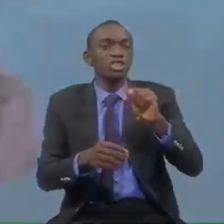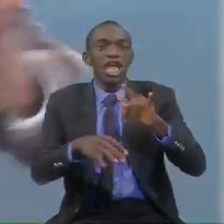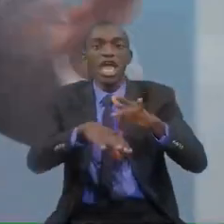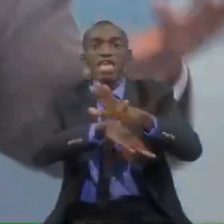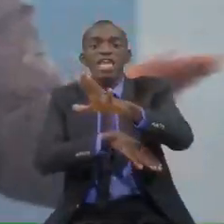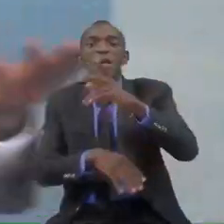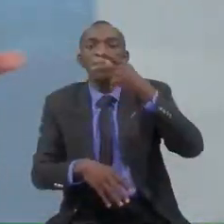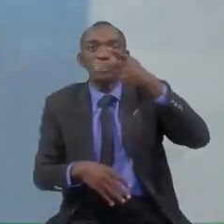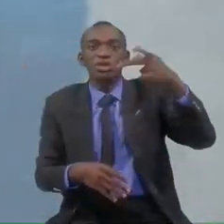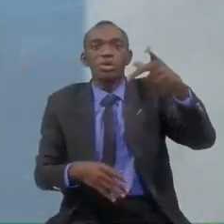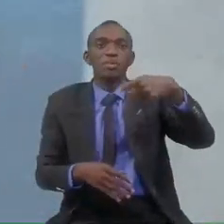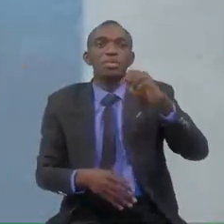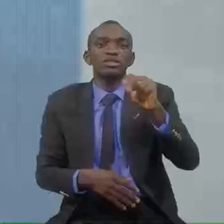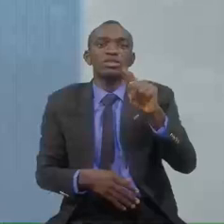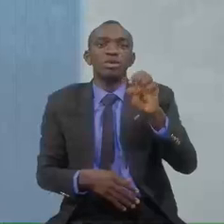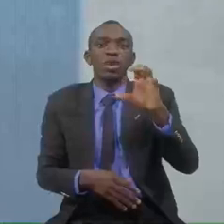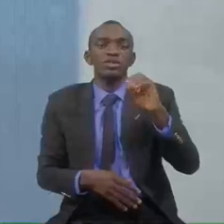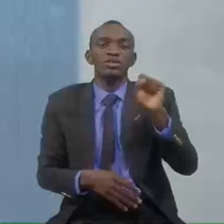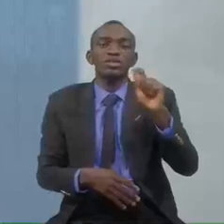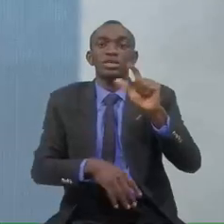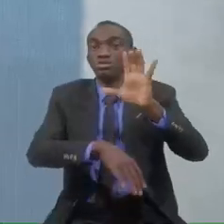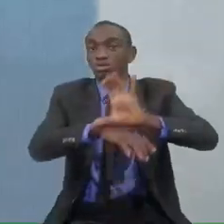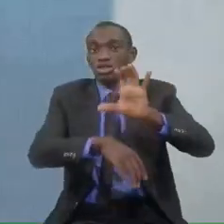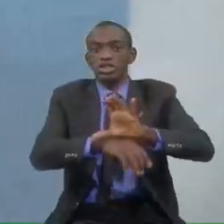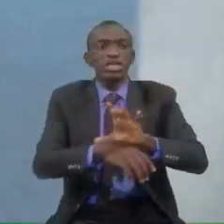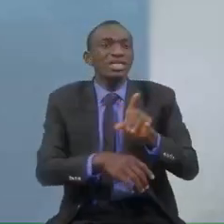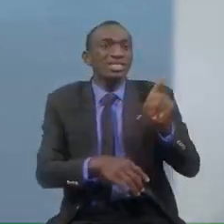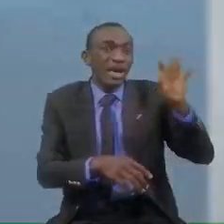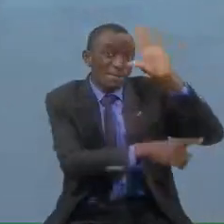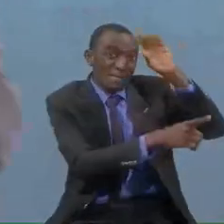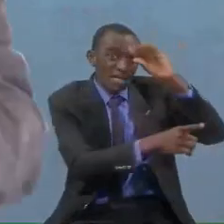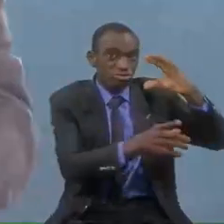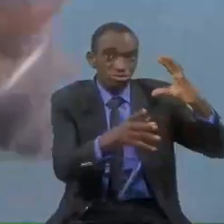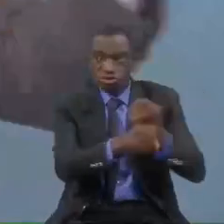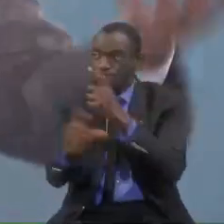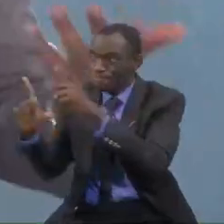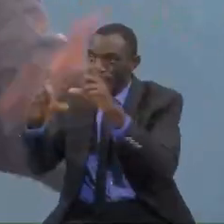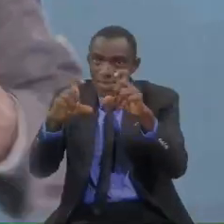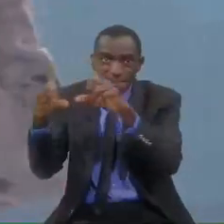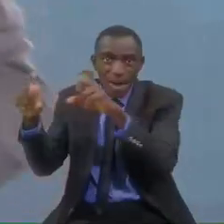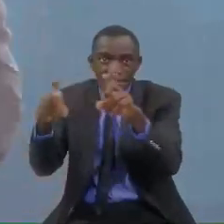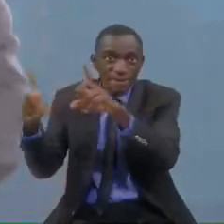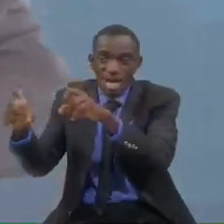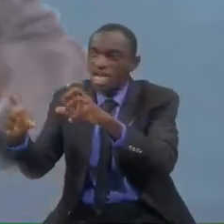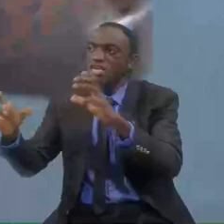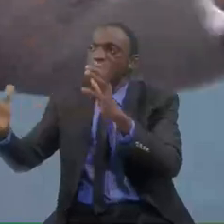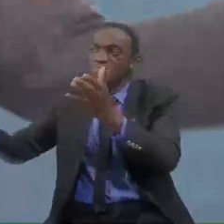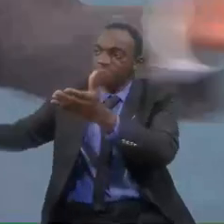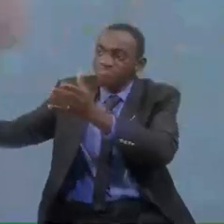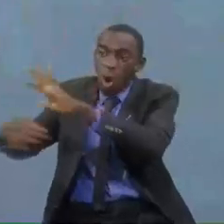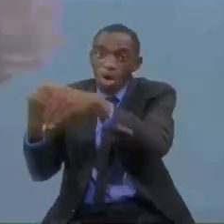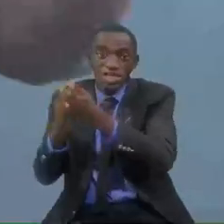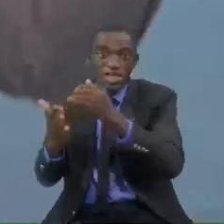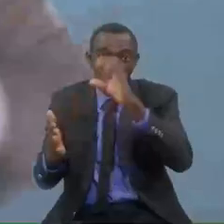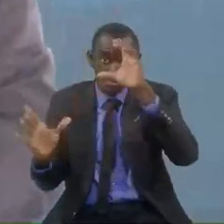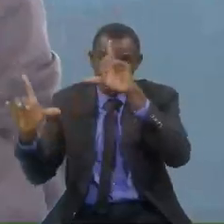d'une église de Pentecôte, a pris l'image et est allé montrer dans son église au conseil des administrateurs. Et